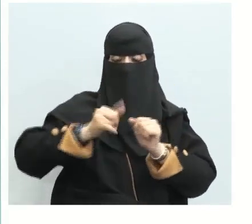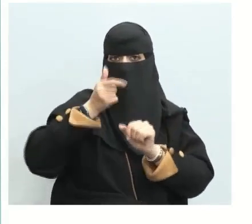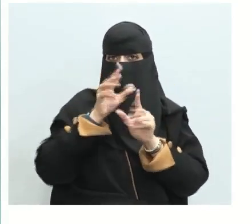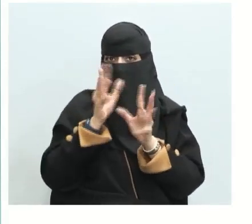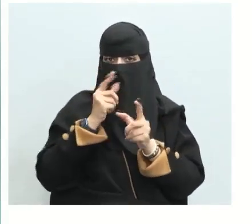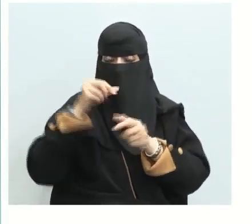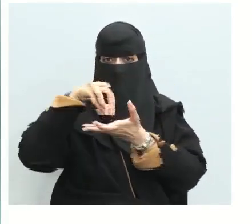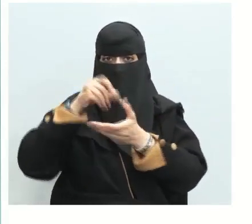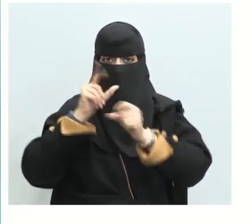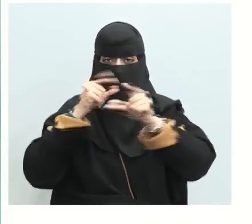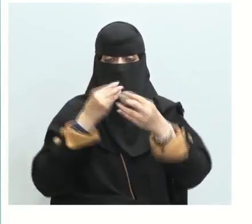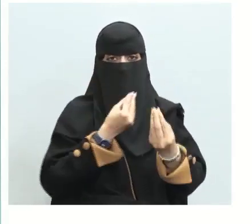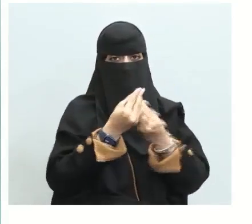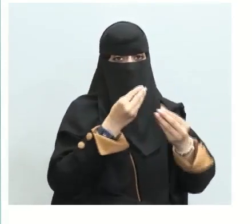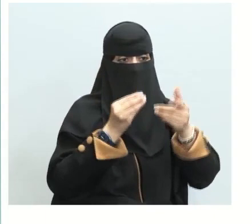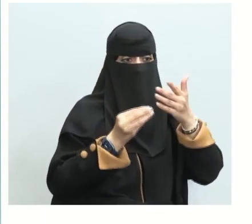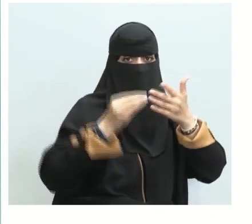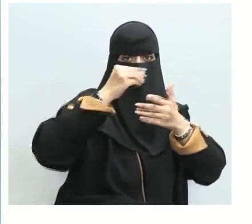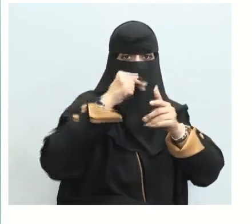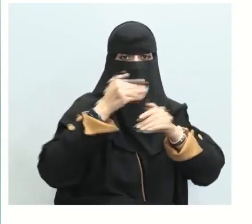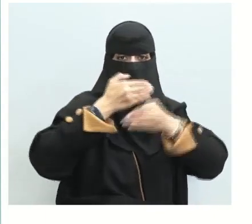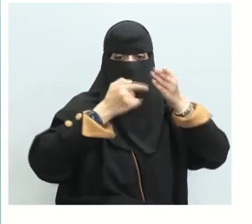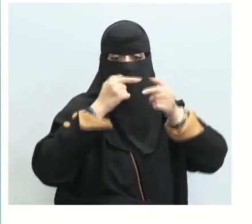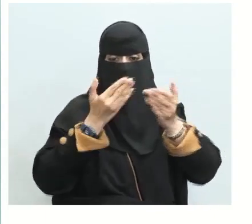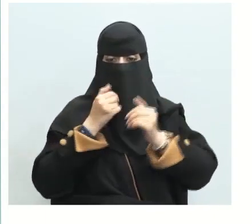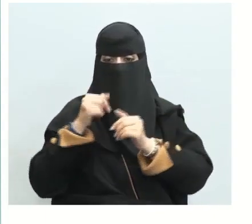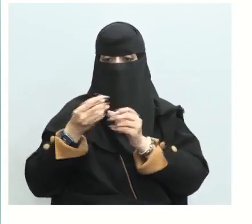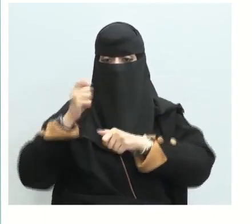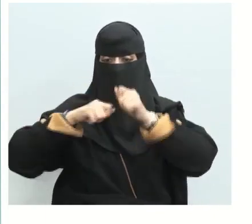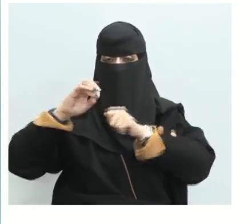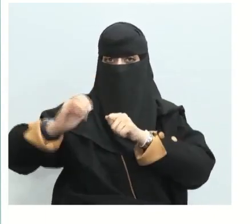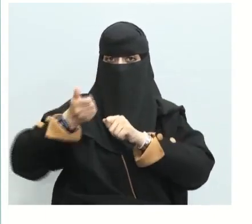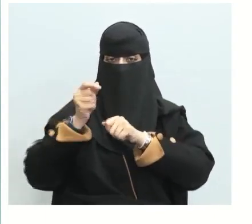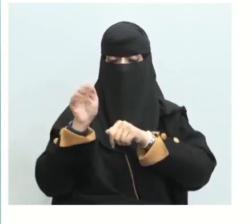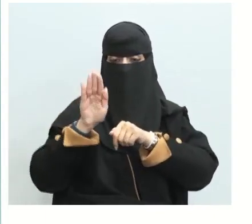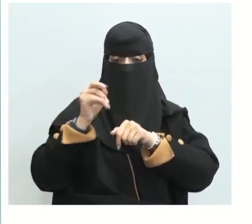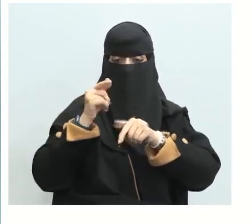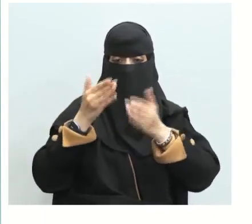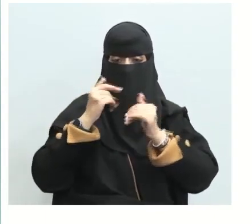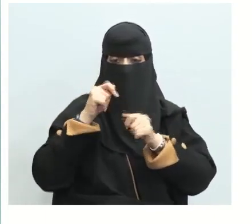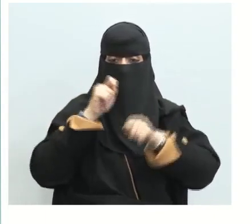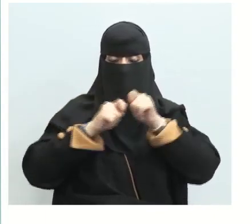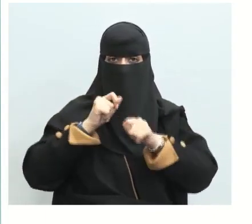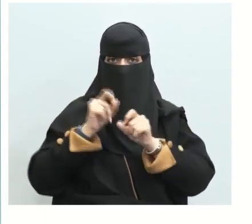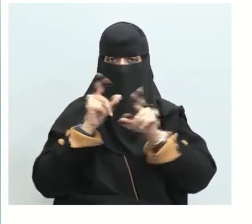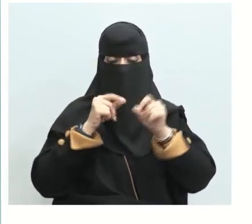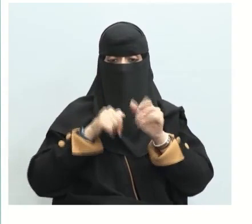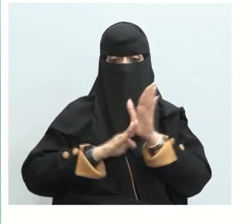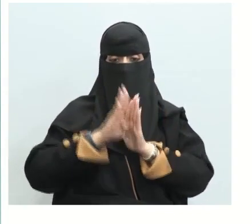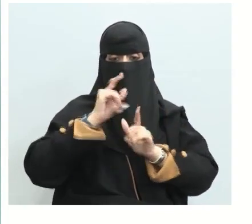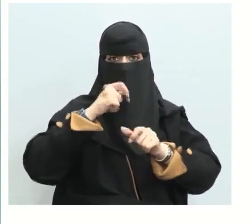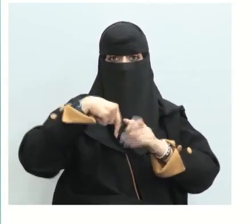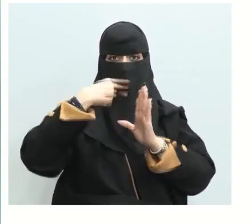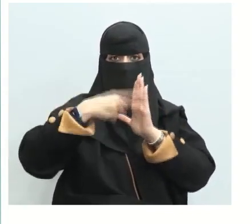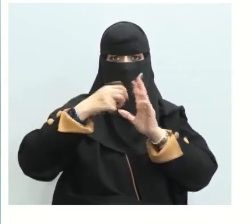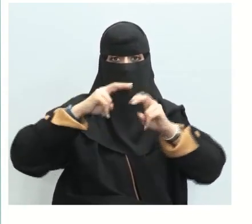الإلكتروني التفاعلي وخطوات إنشائه؟ استخدام جافا سكريبت لإنشاء موقع إلكتروني تفاعلي. استخدام تقنيات تحسين